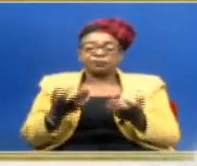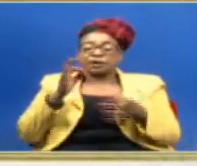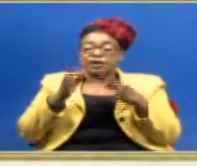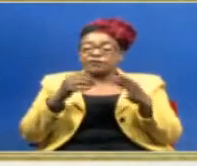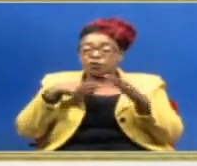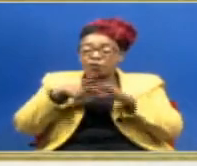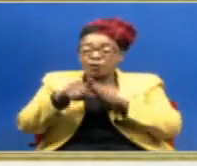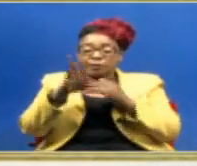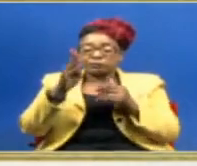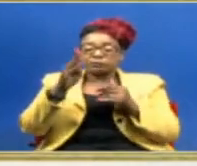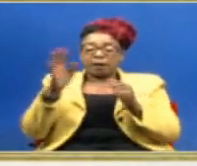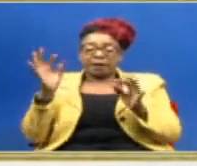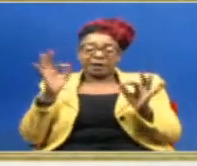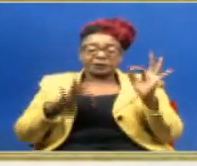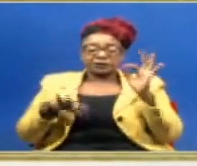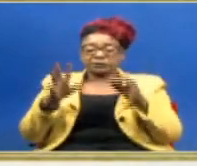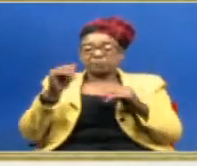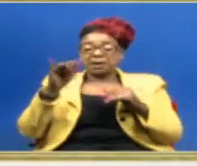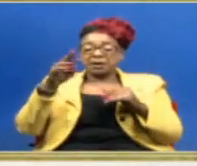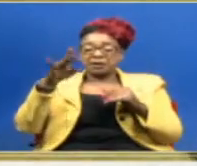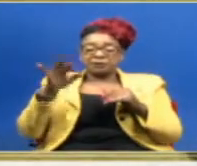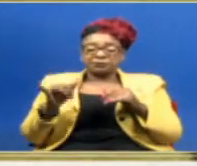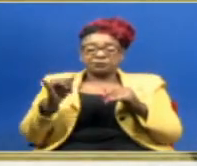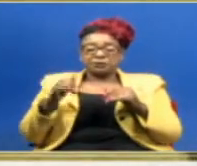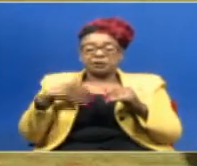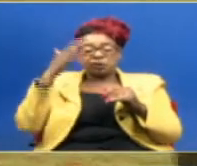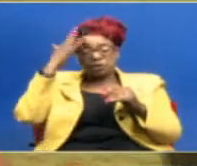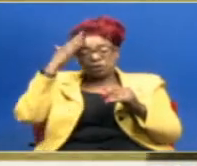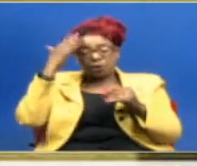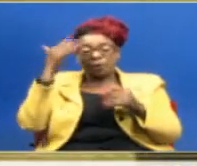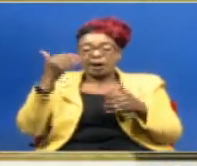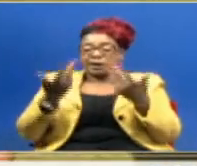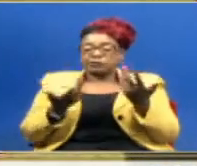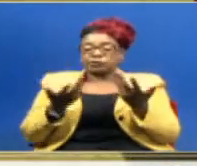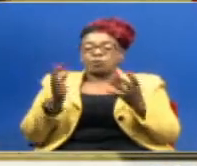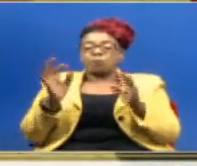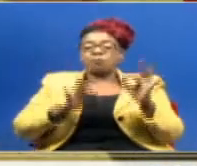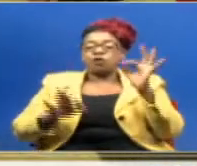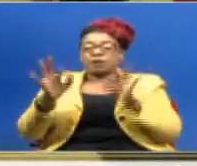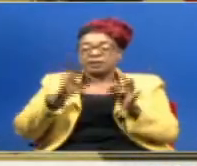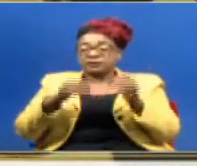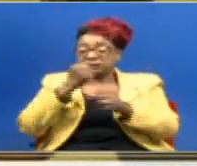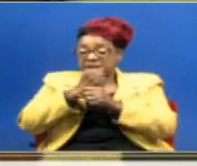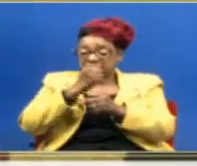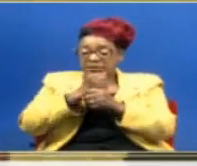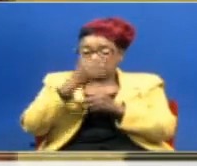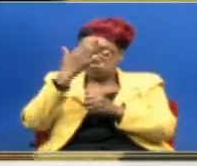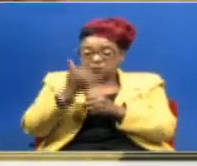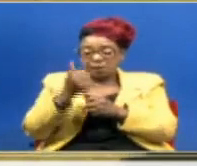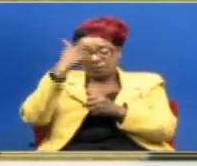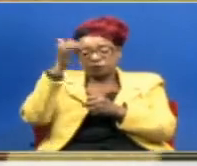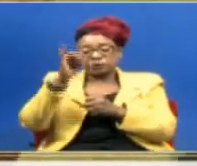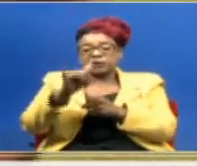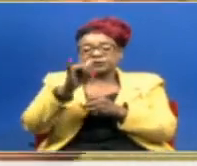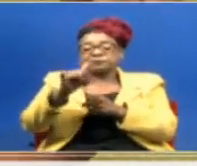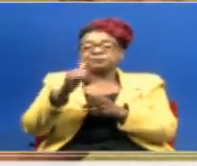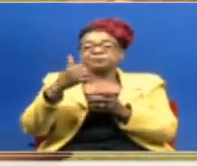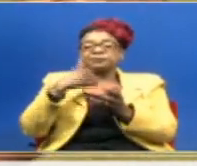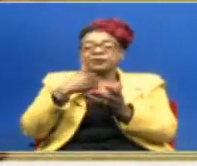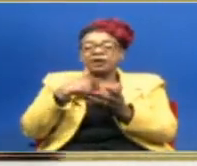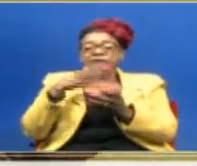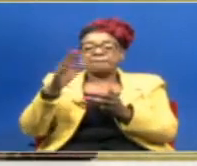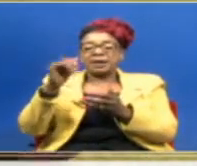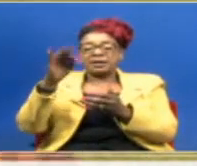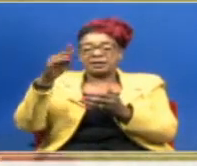ballet, how will you know how modern dance is done? Okay, because the dance is under contemporary dance, which has under it ballet